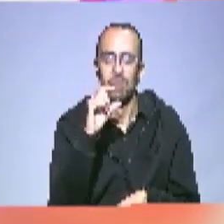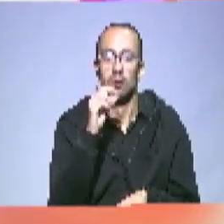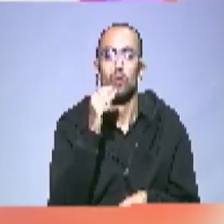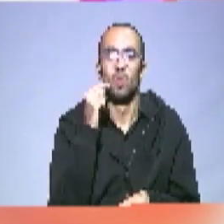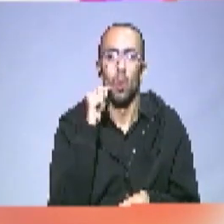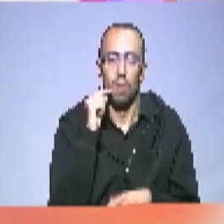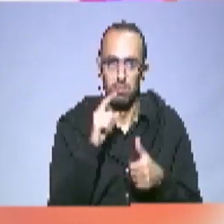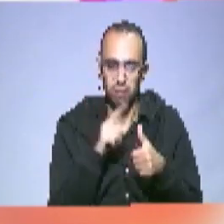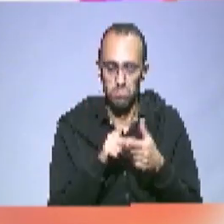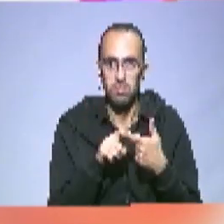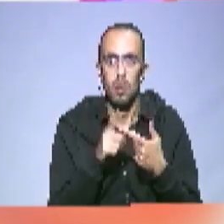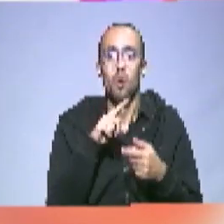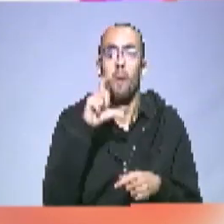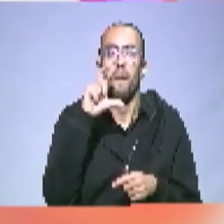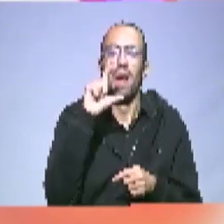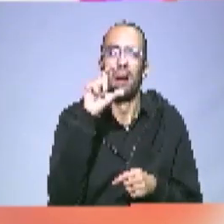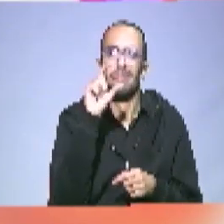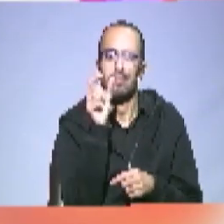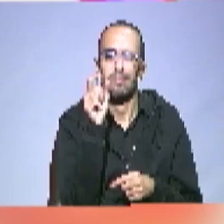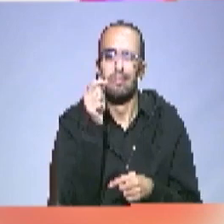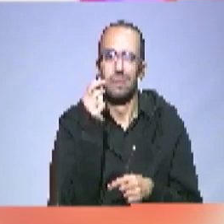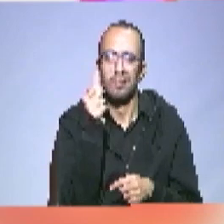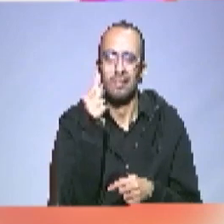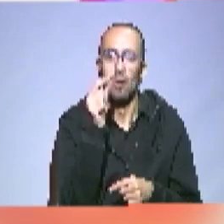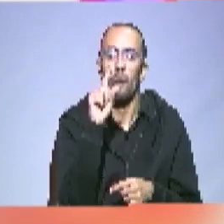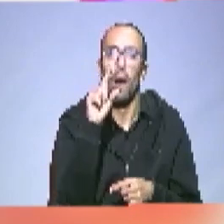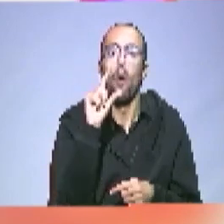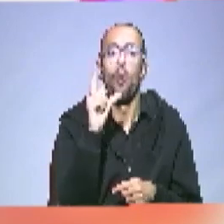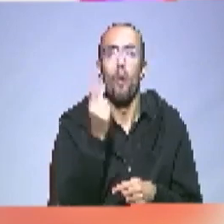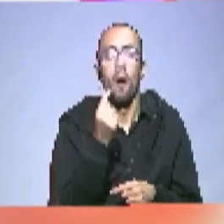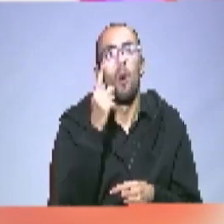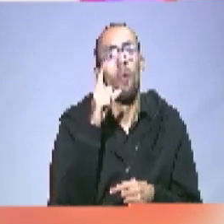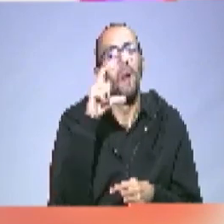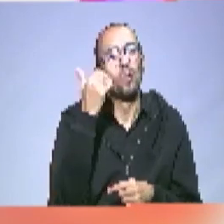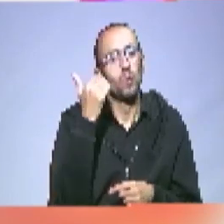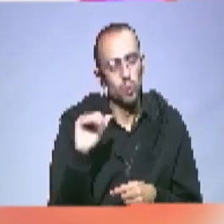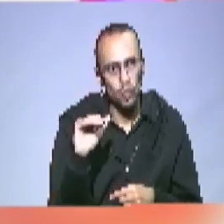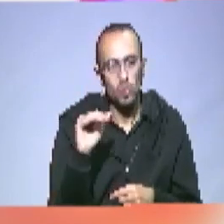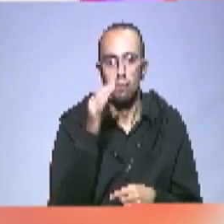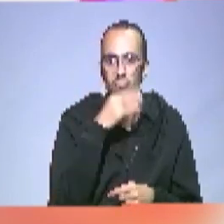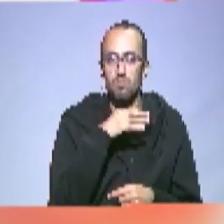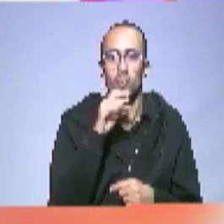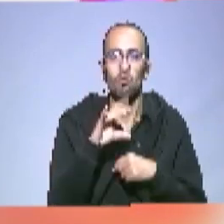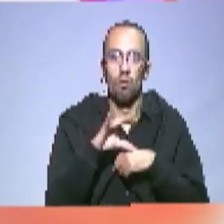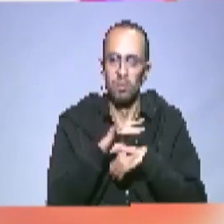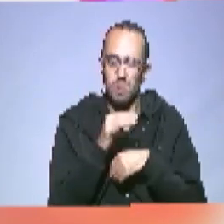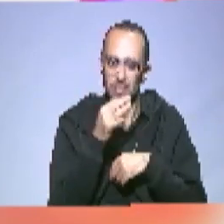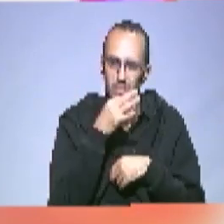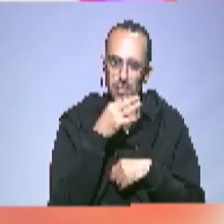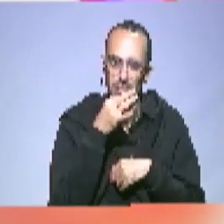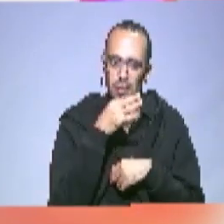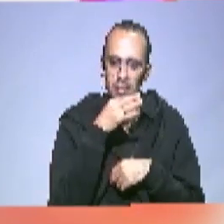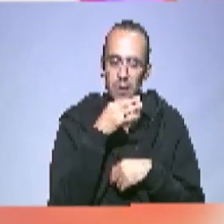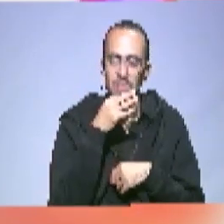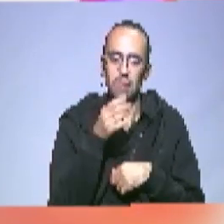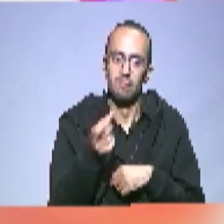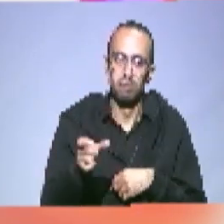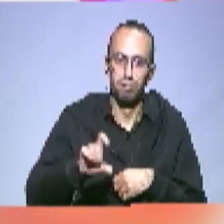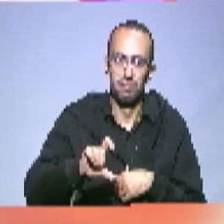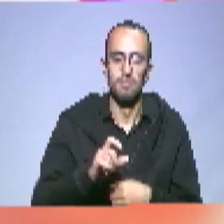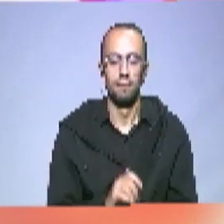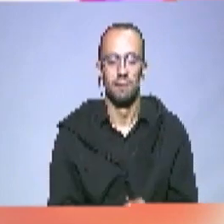سكر، وكوباية وشوية برتقان، او كوباية وربع، او كوباية يعني شوية صغيرين كده نكمل يعني